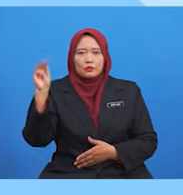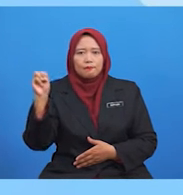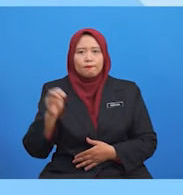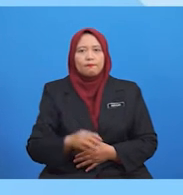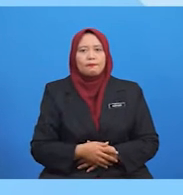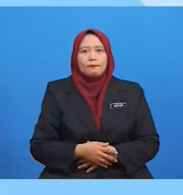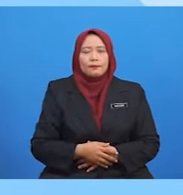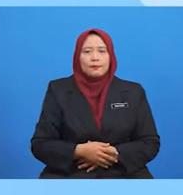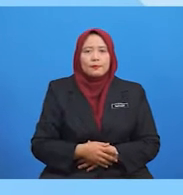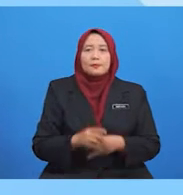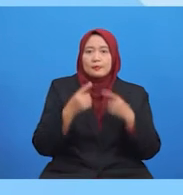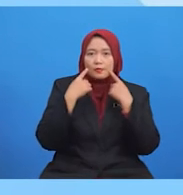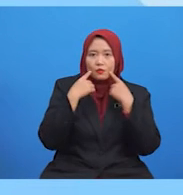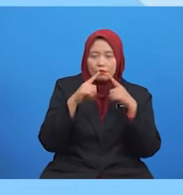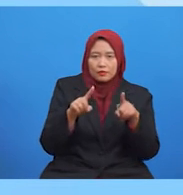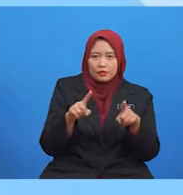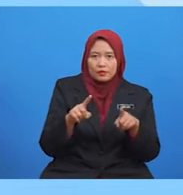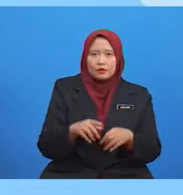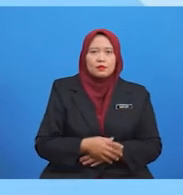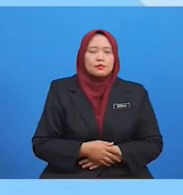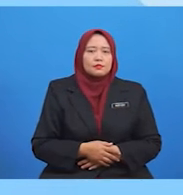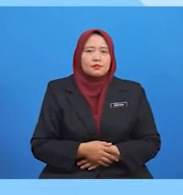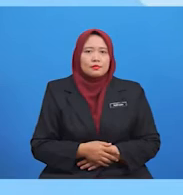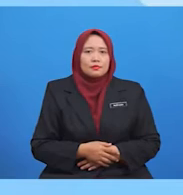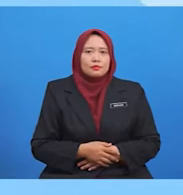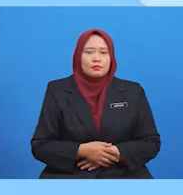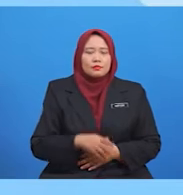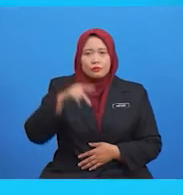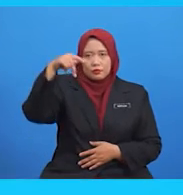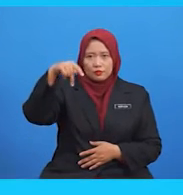proton, neutron dan elektron.